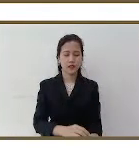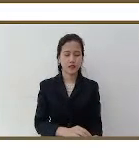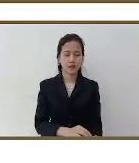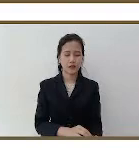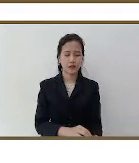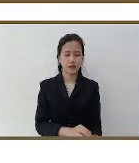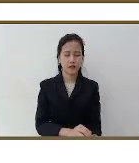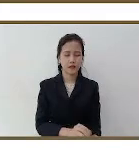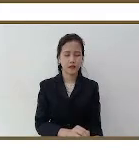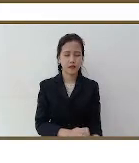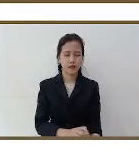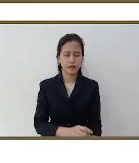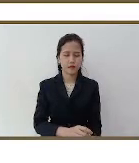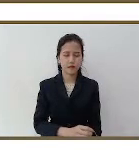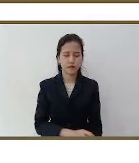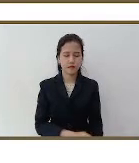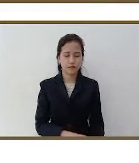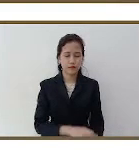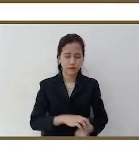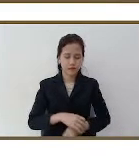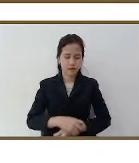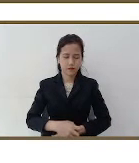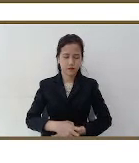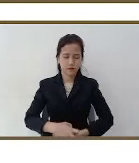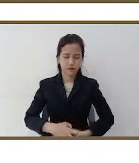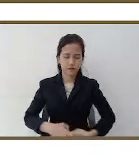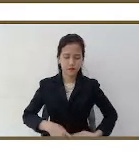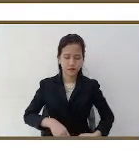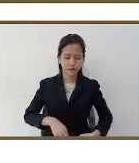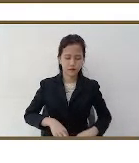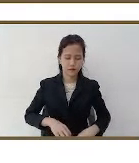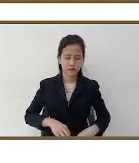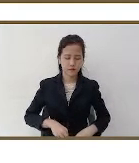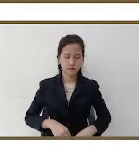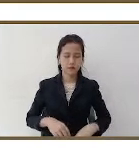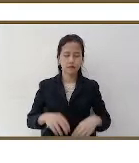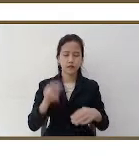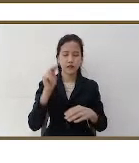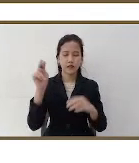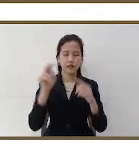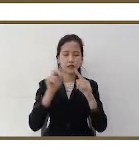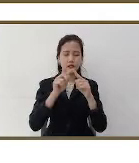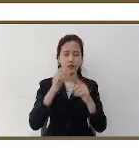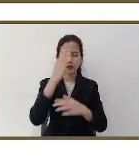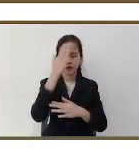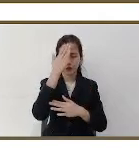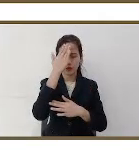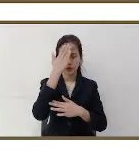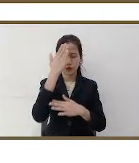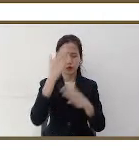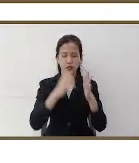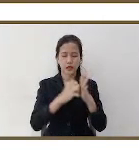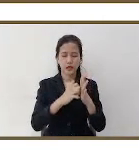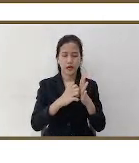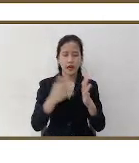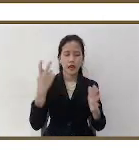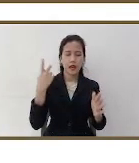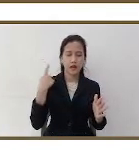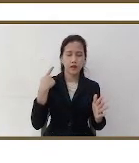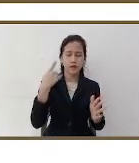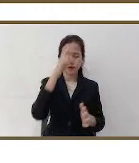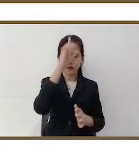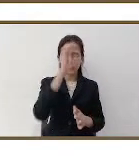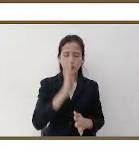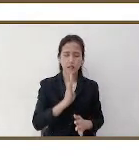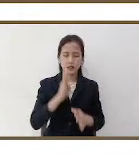naming kilalanin na merong Diyos ang aming pamilya, Panginoon, na may merong kaming awareness sa presensya po